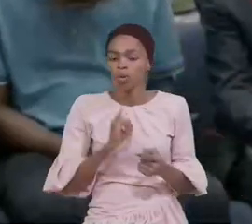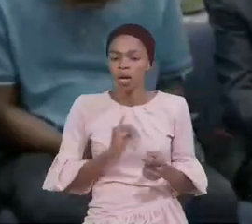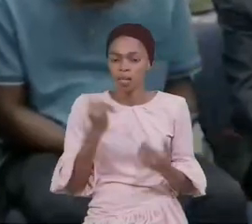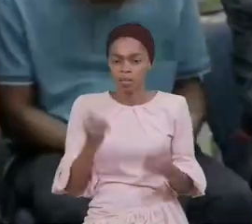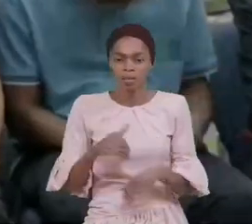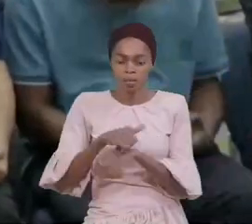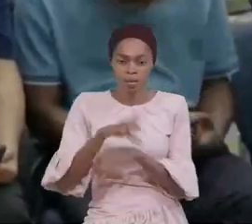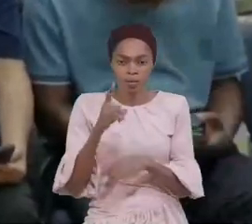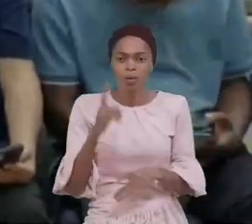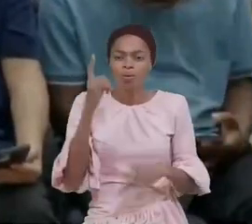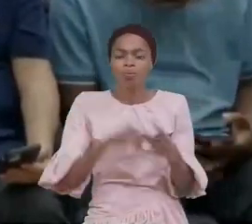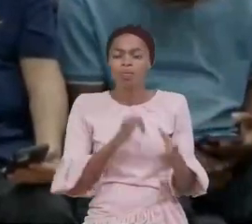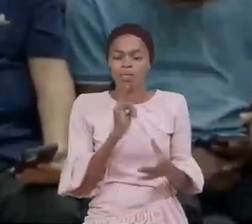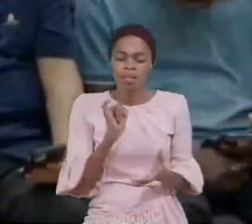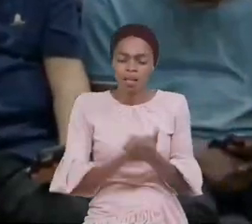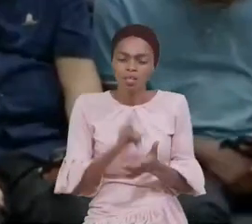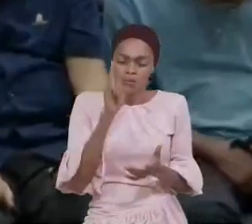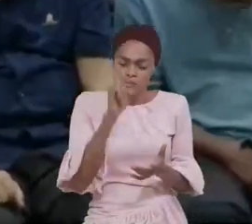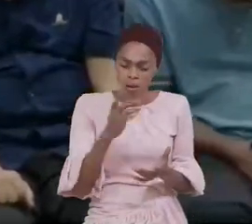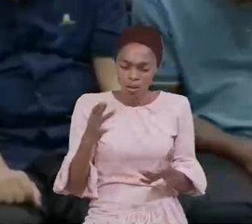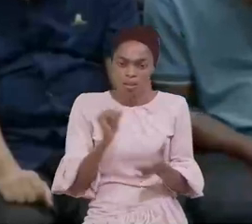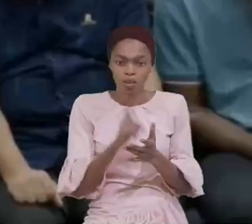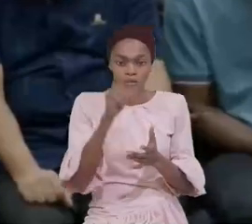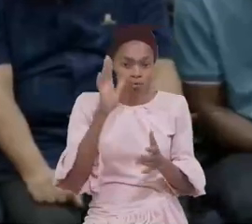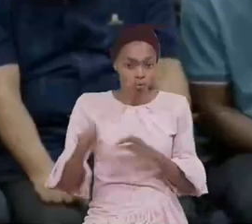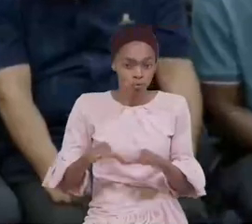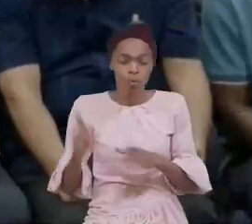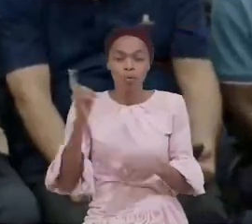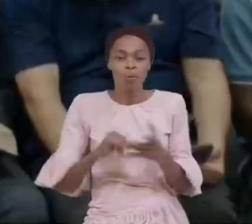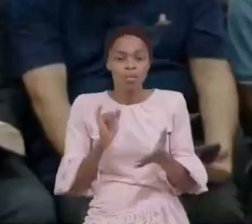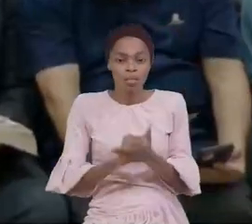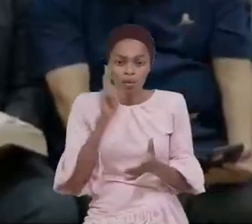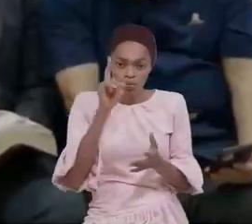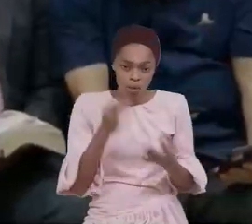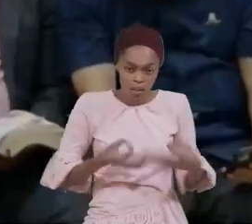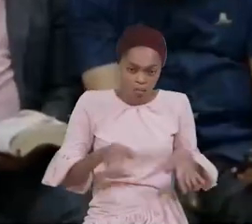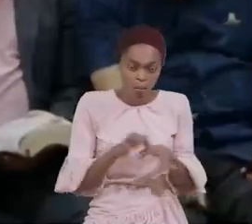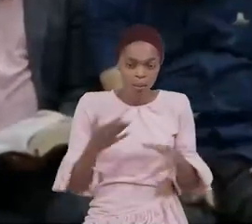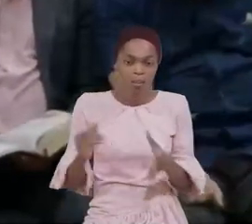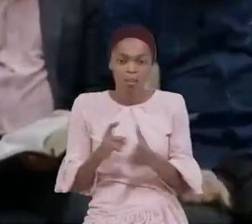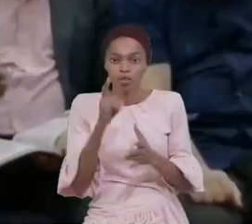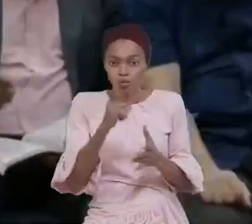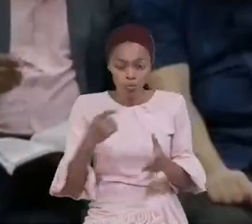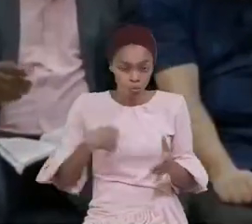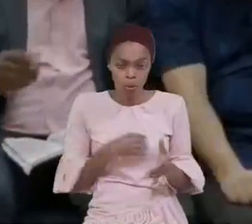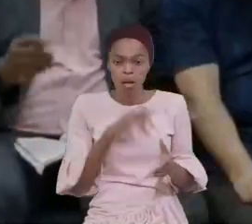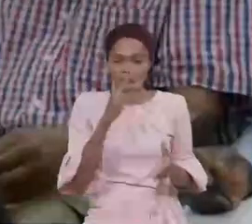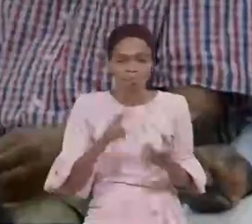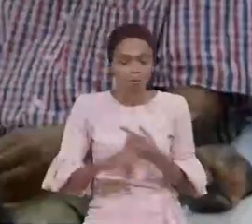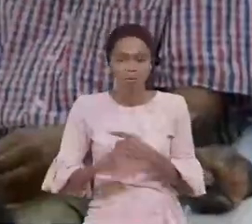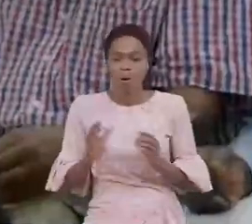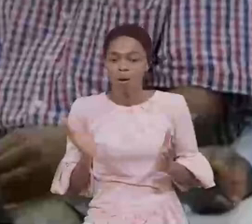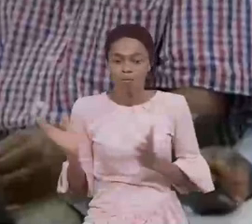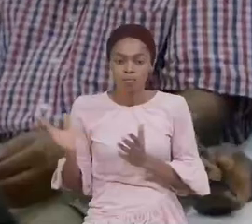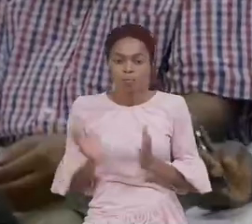Quelle est la seule chose à laquelle il devait se consacrer? Quelle est la chose que vous devez faire? La chose à